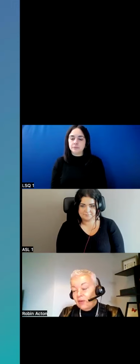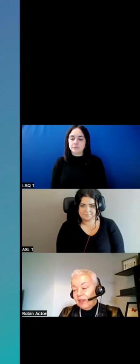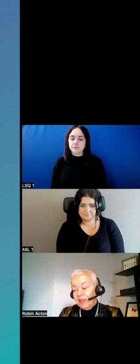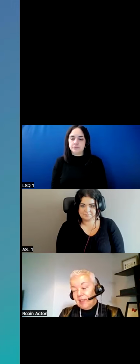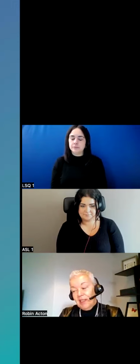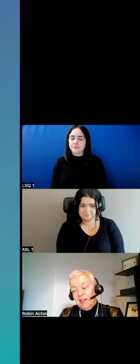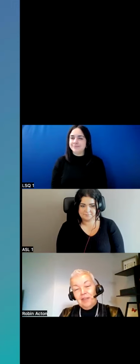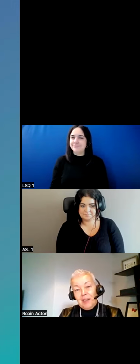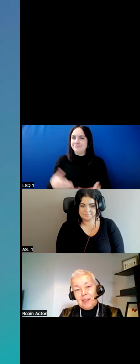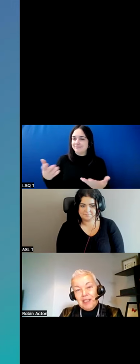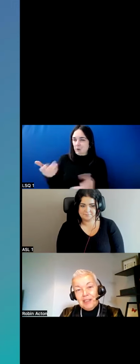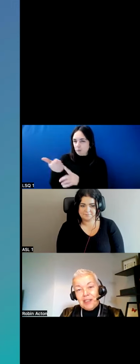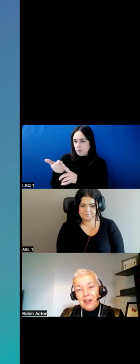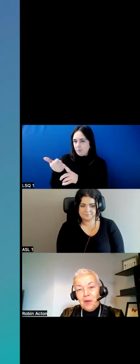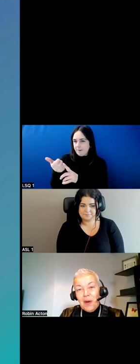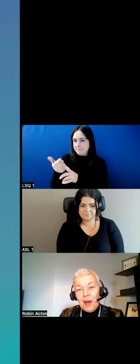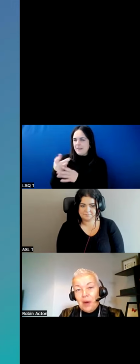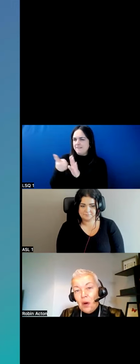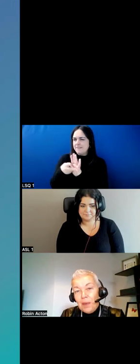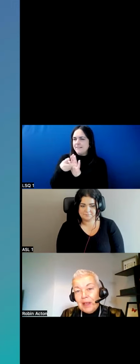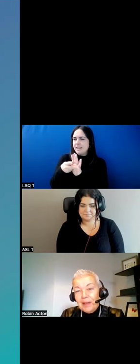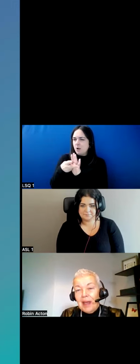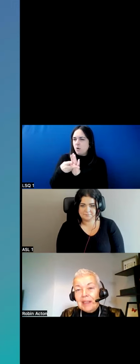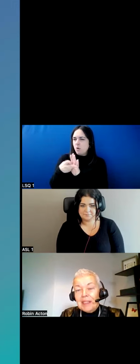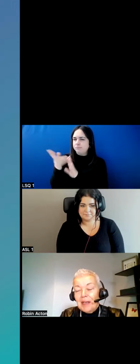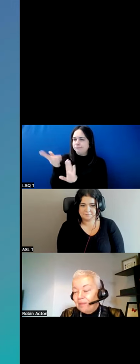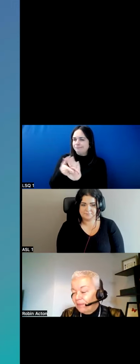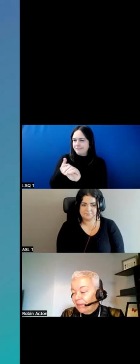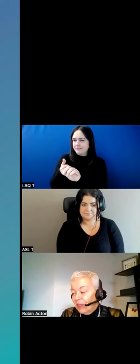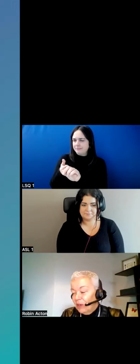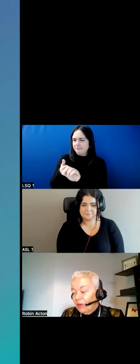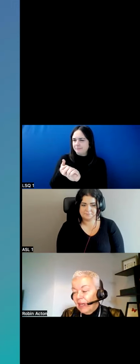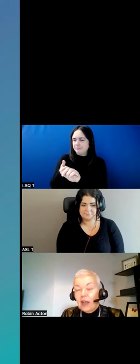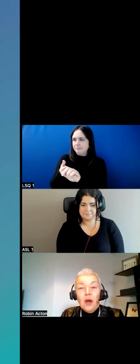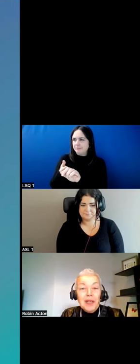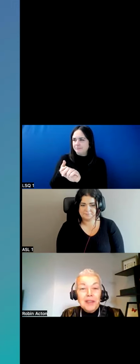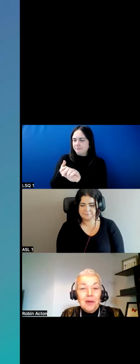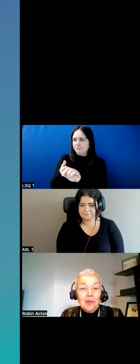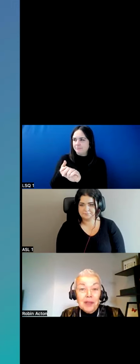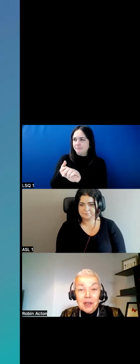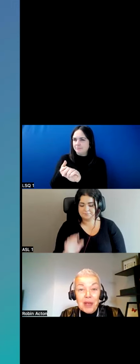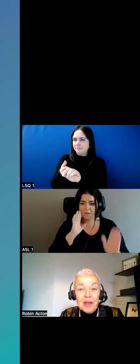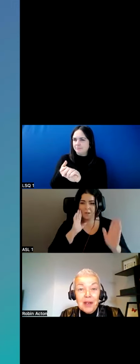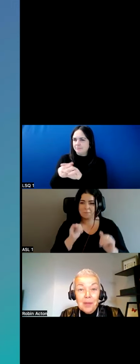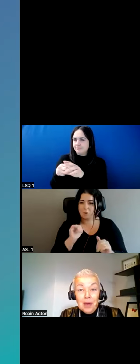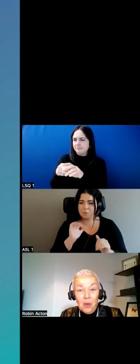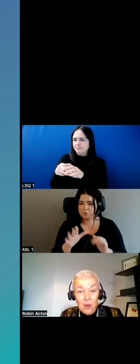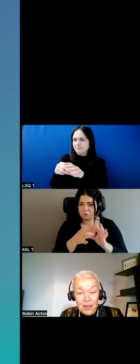je sais que tu as participé à une vidéo sur l'accès au vaccin